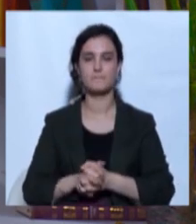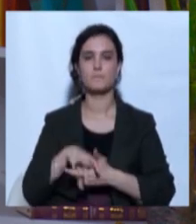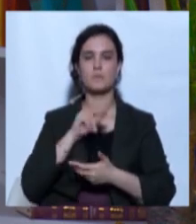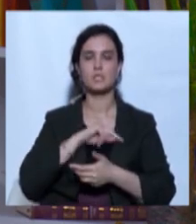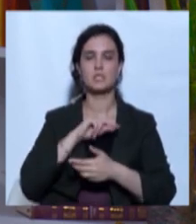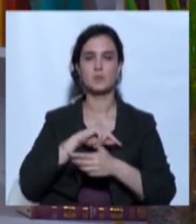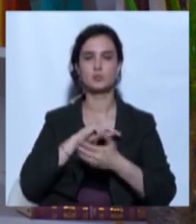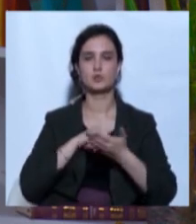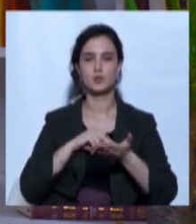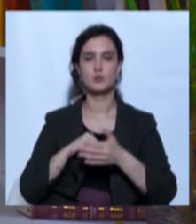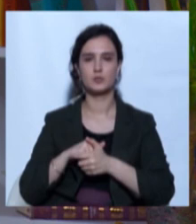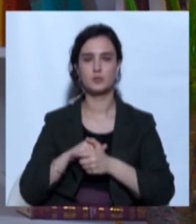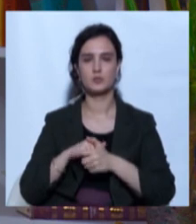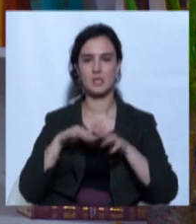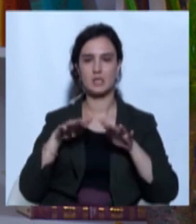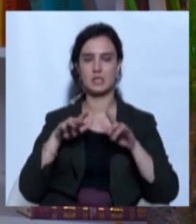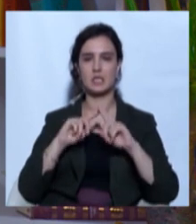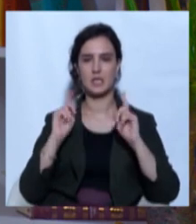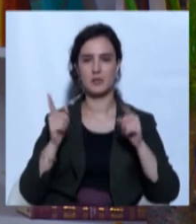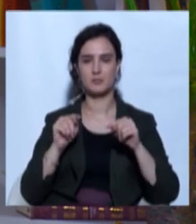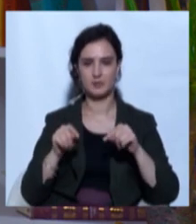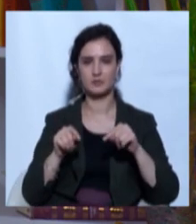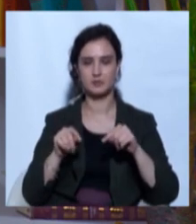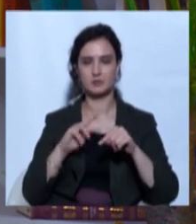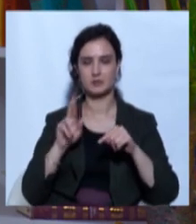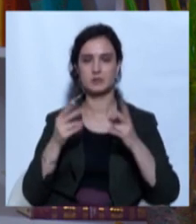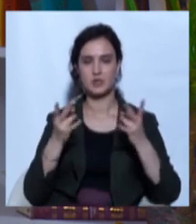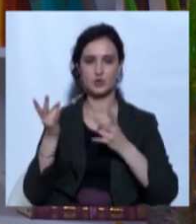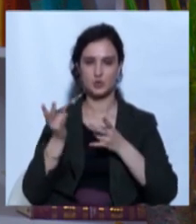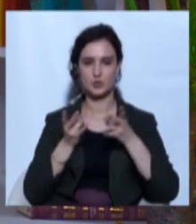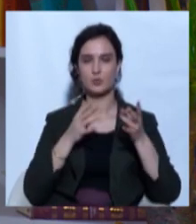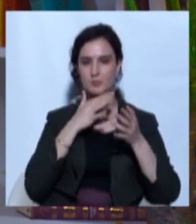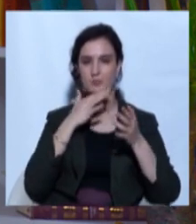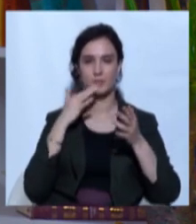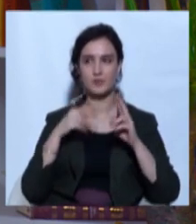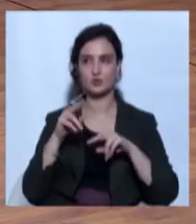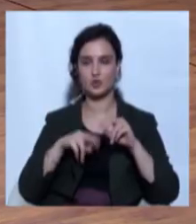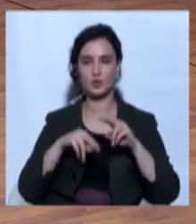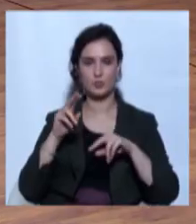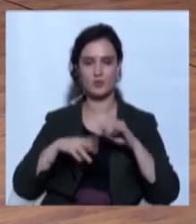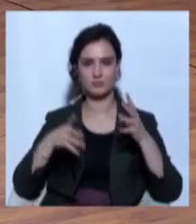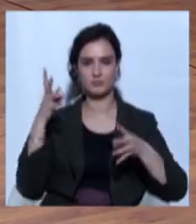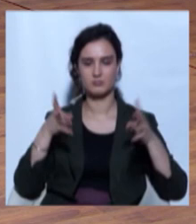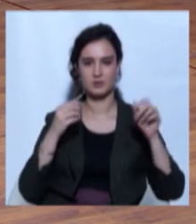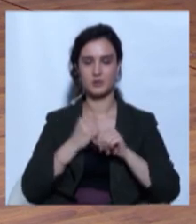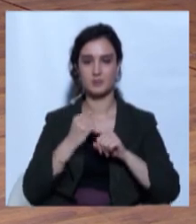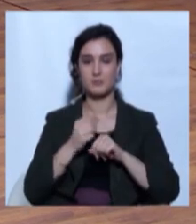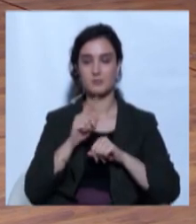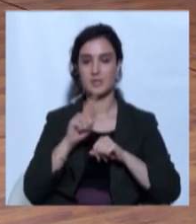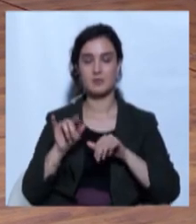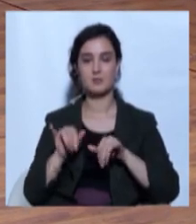სამუშაო ადგილები და საჭიროა ბევრი შენობის აგება. მაგრამ